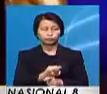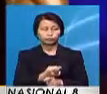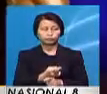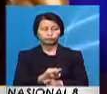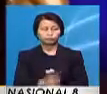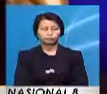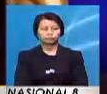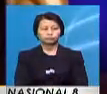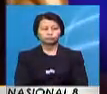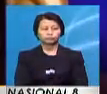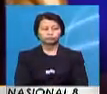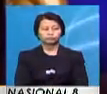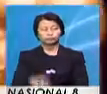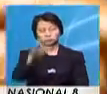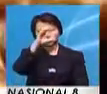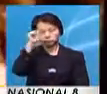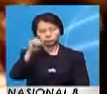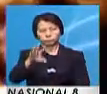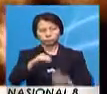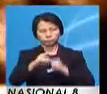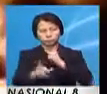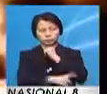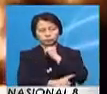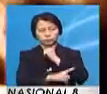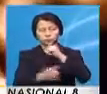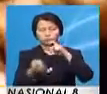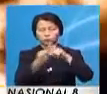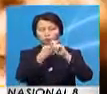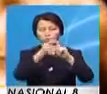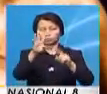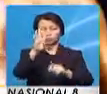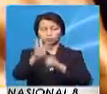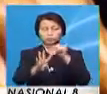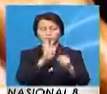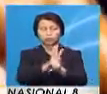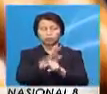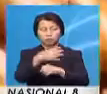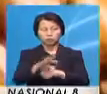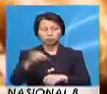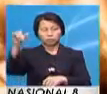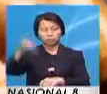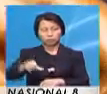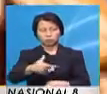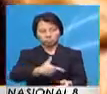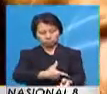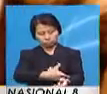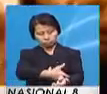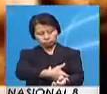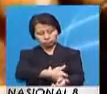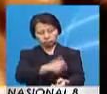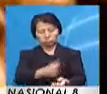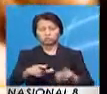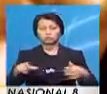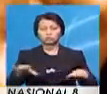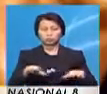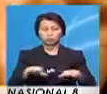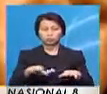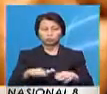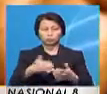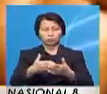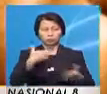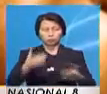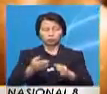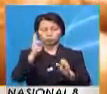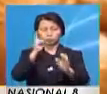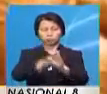Harap. Sazali menerima hukuman penggantungan 4 tahun selepas gagal ujian doping yang dilakukan sebelum